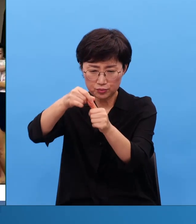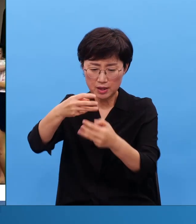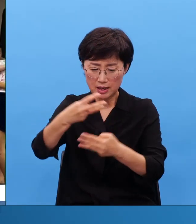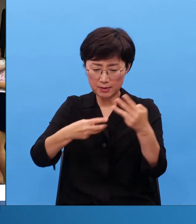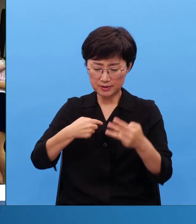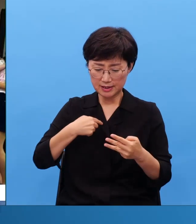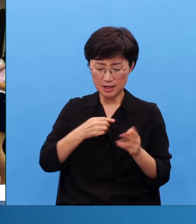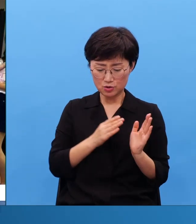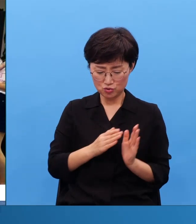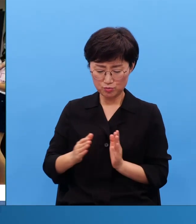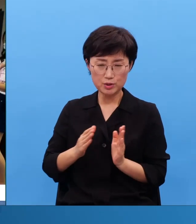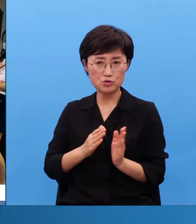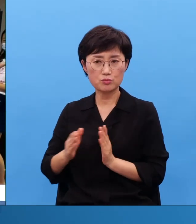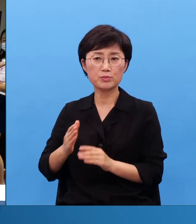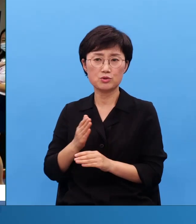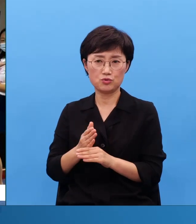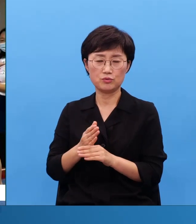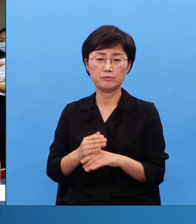있어.